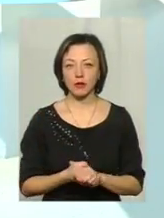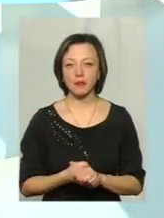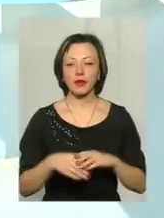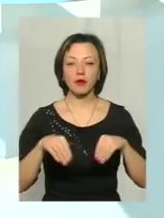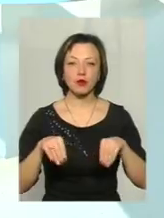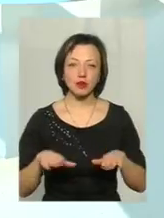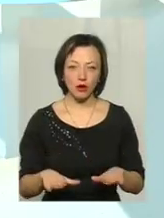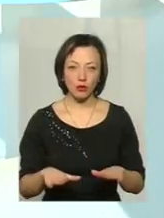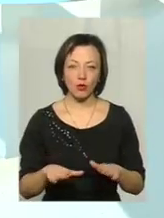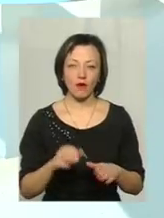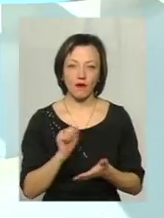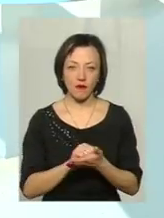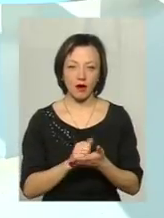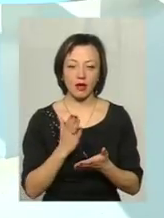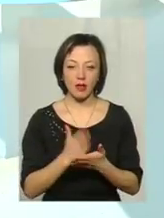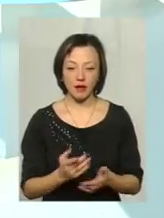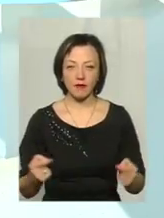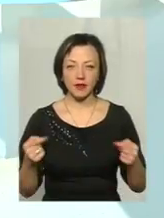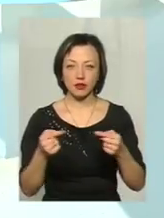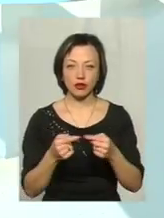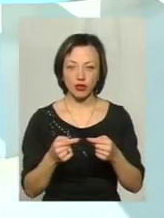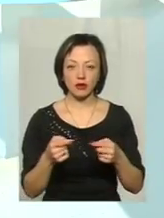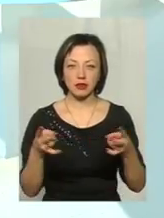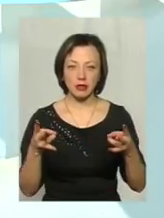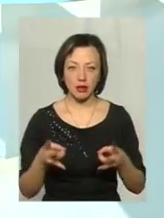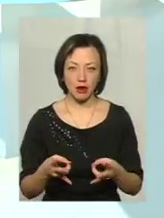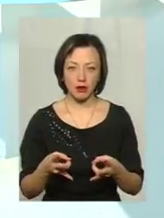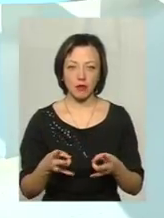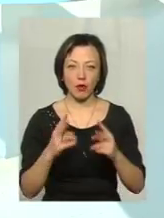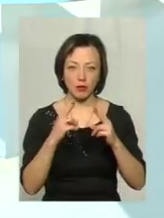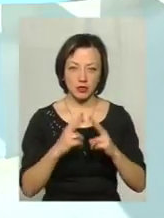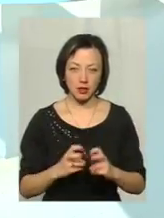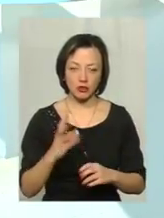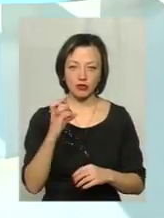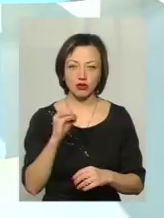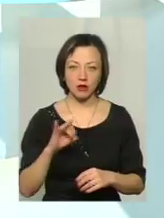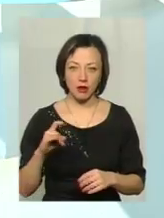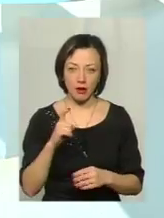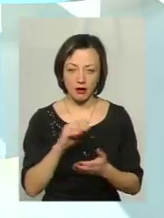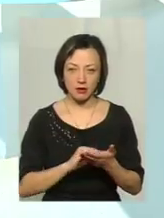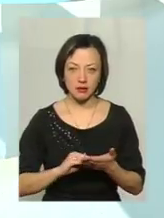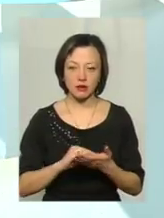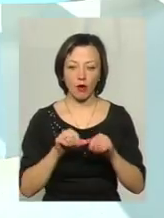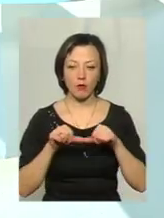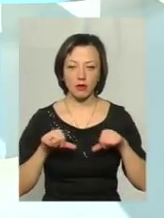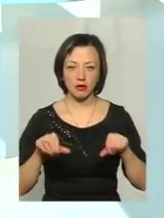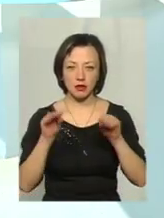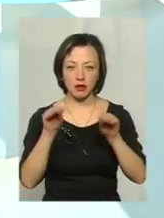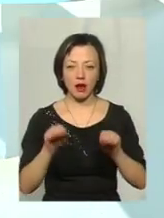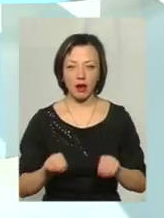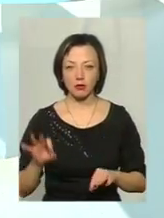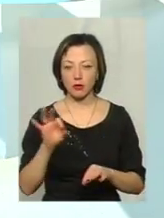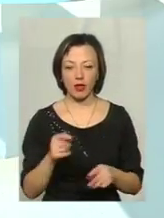є, яка визначає, що треба їх обстежити ще раз, ми їх обстежили, комісійно склали акти